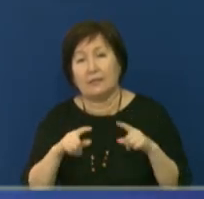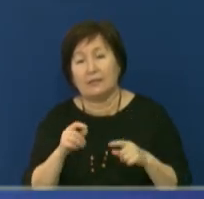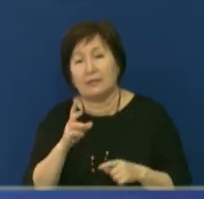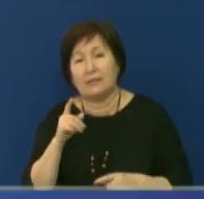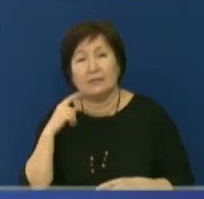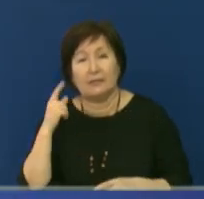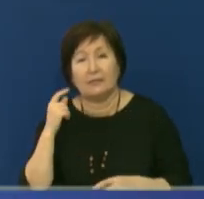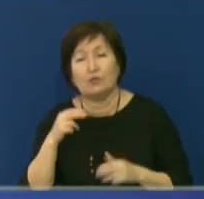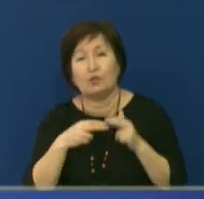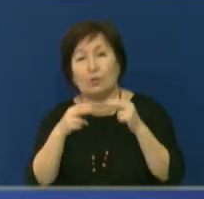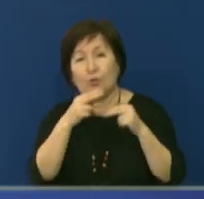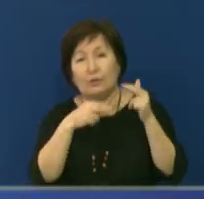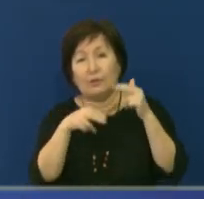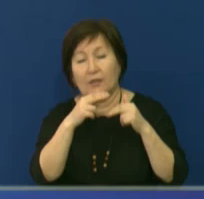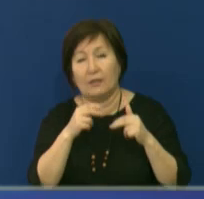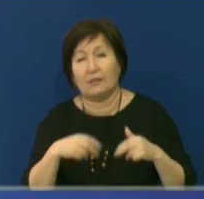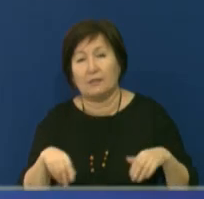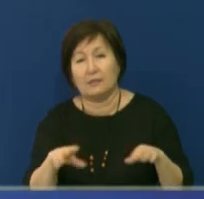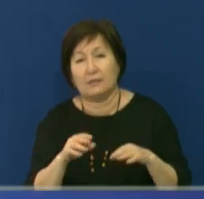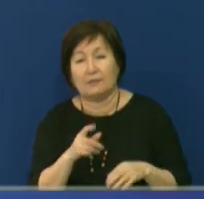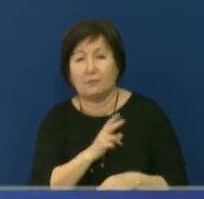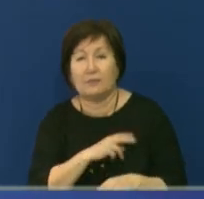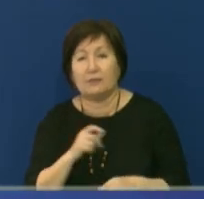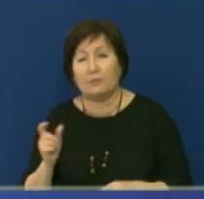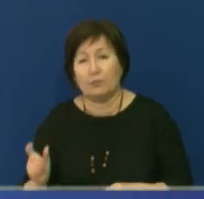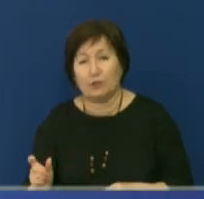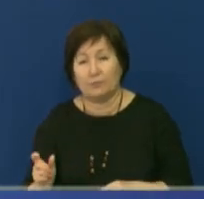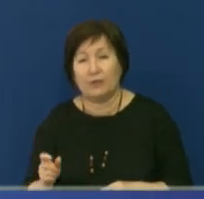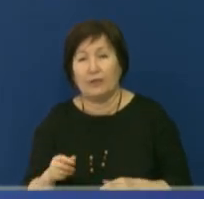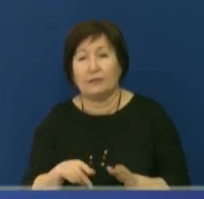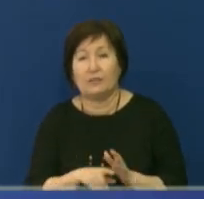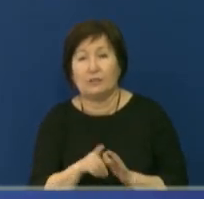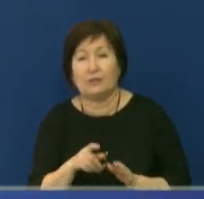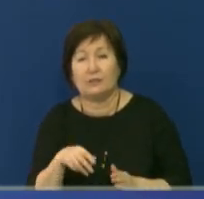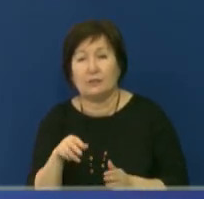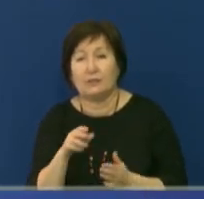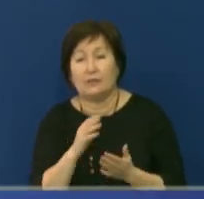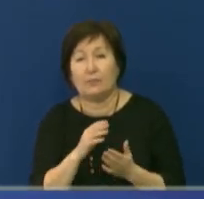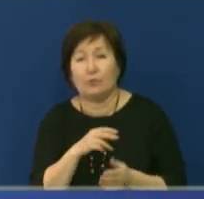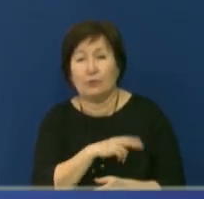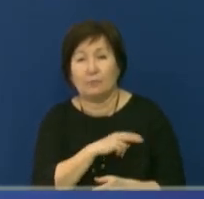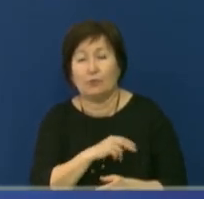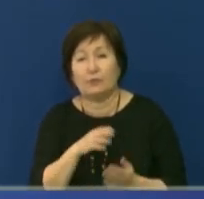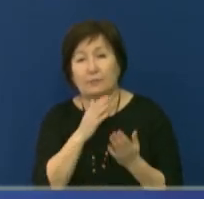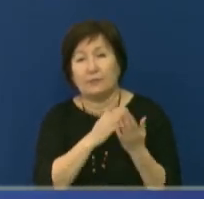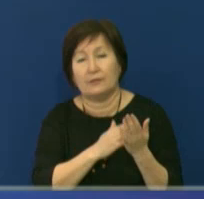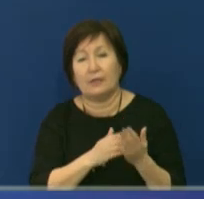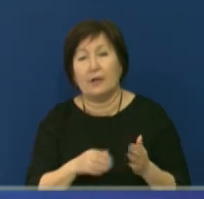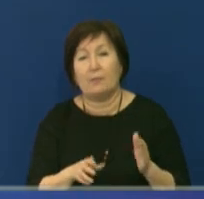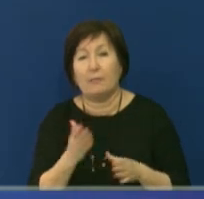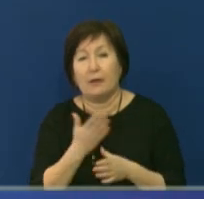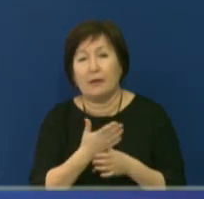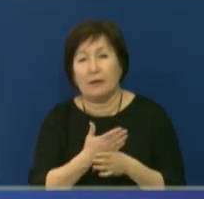жұмысшылары, жол салушы мердігер ұйымның өкілдері мен төтенше жағдайлар министрлігінің 63-303 әскери бөлімінің әскери